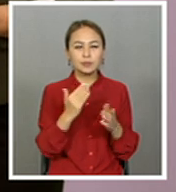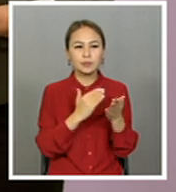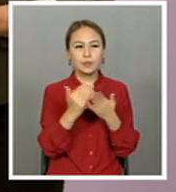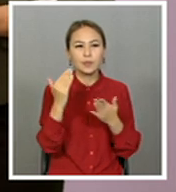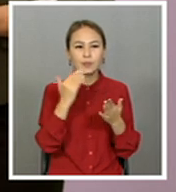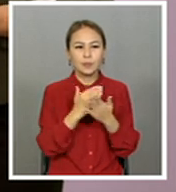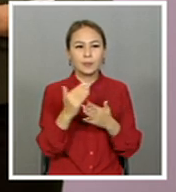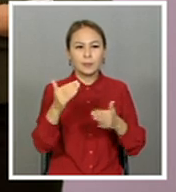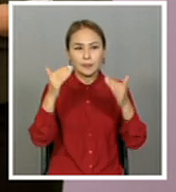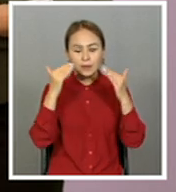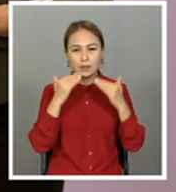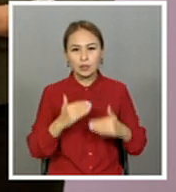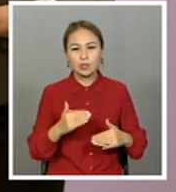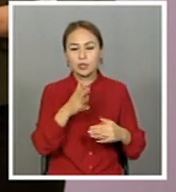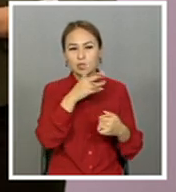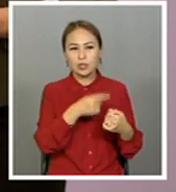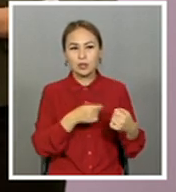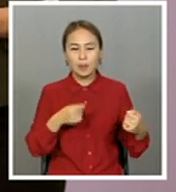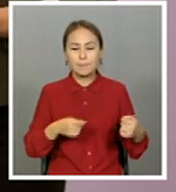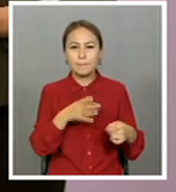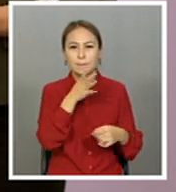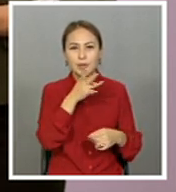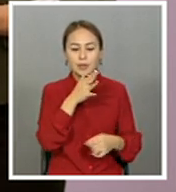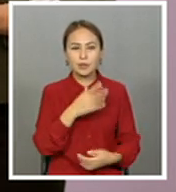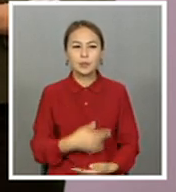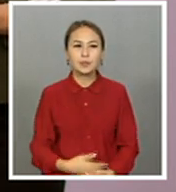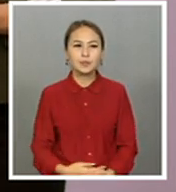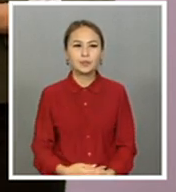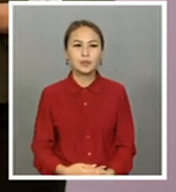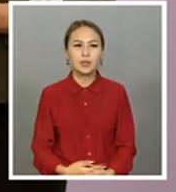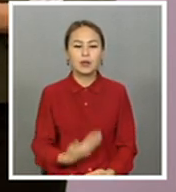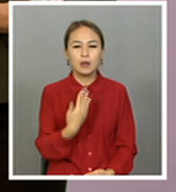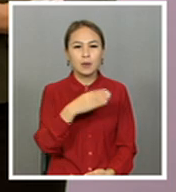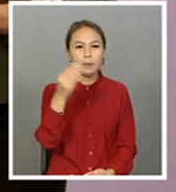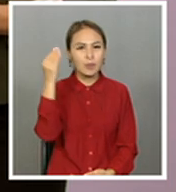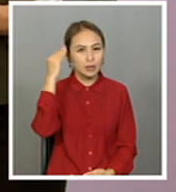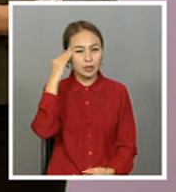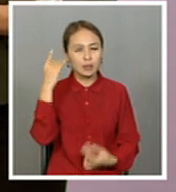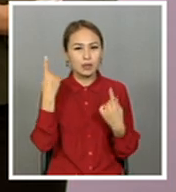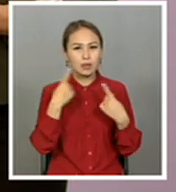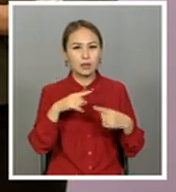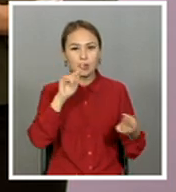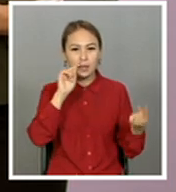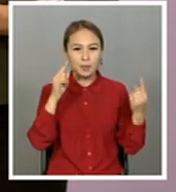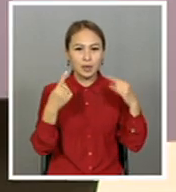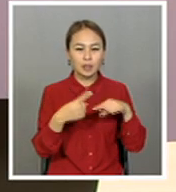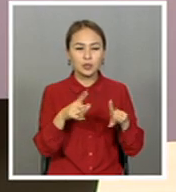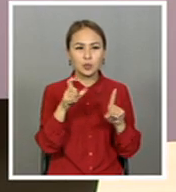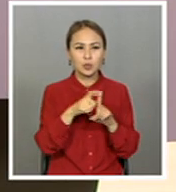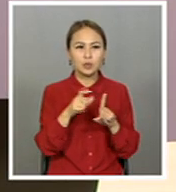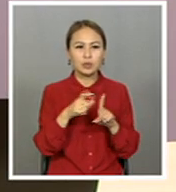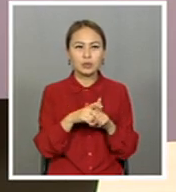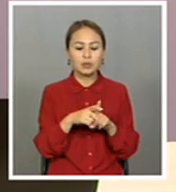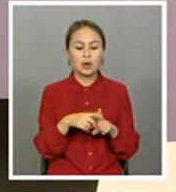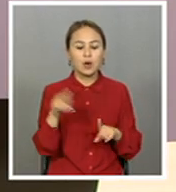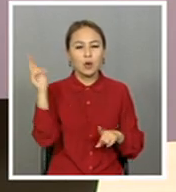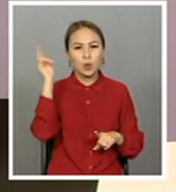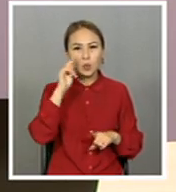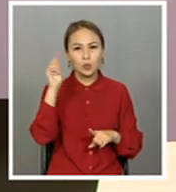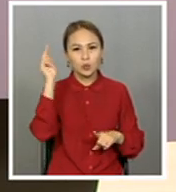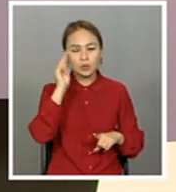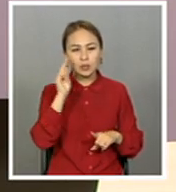жоғары төмен, жылдам баяу. Яғни мағыналары қарама-қарсы сөздер екен. Оқушылар,